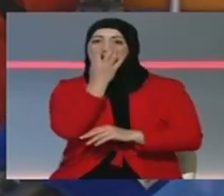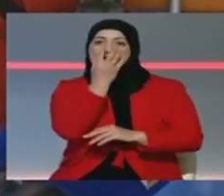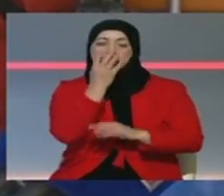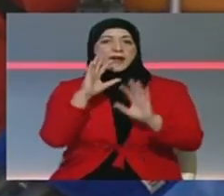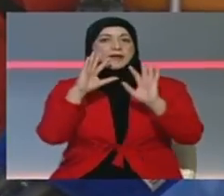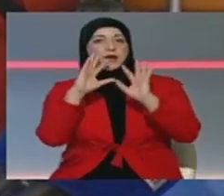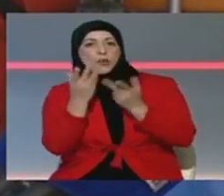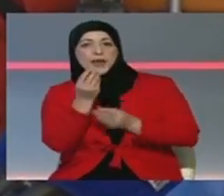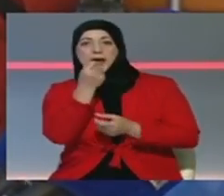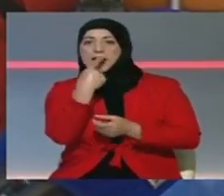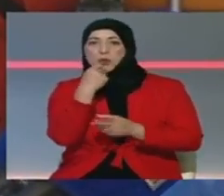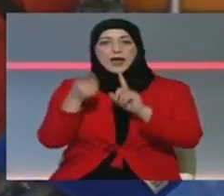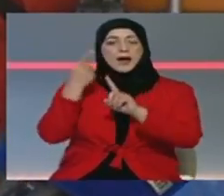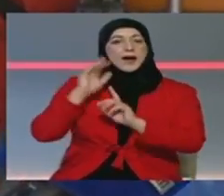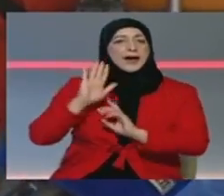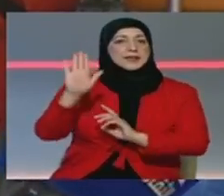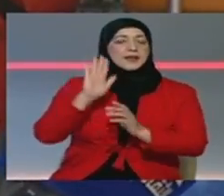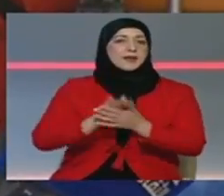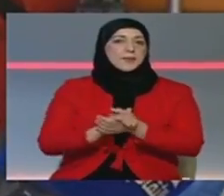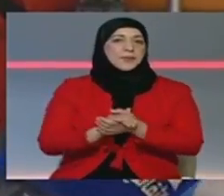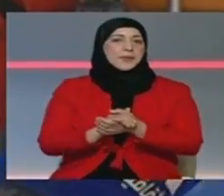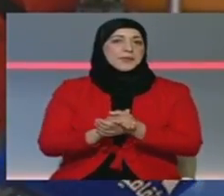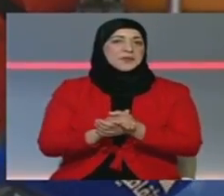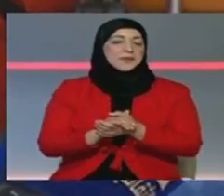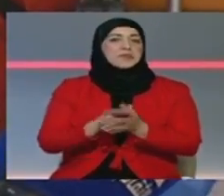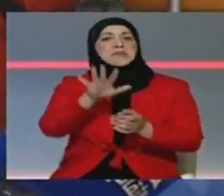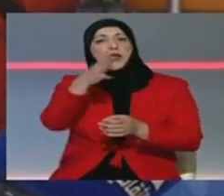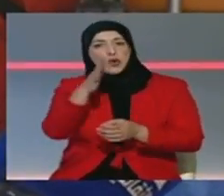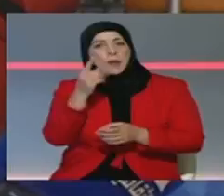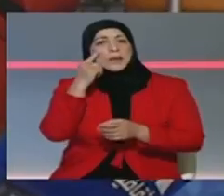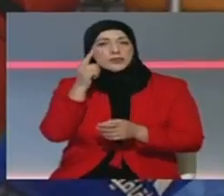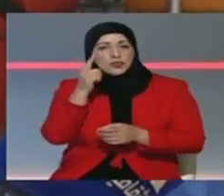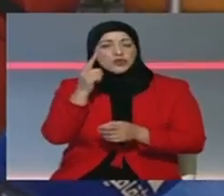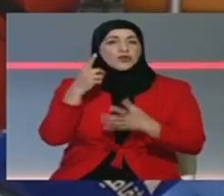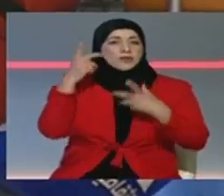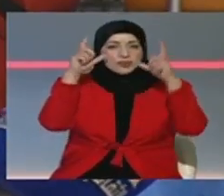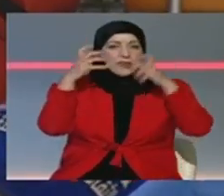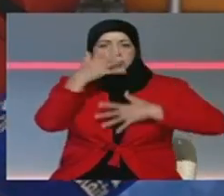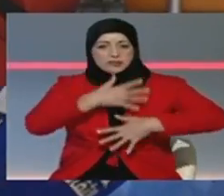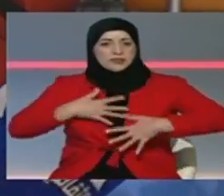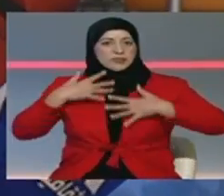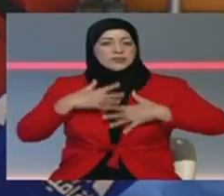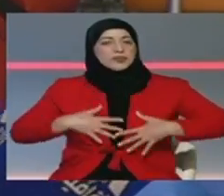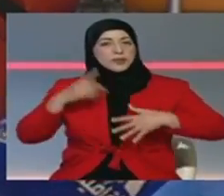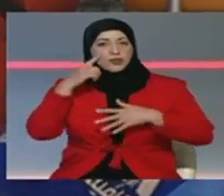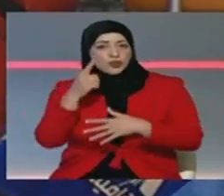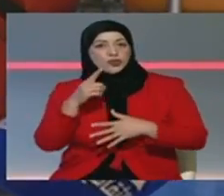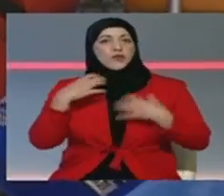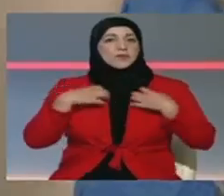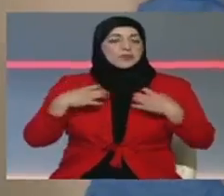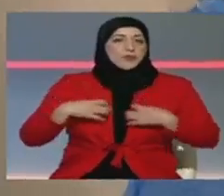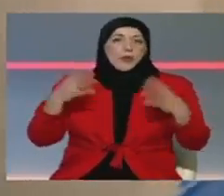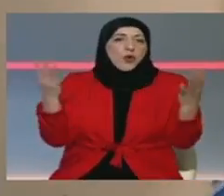وتستحق أدوية خاصة ولا، وربما نعملوا لها حتى سكانير توراسيك باش نشوفوا حالة الرئة